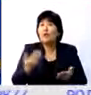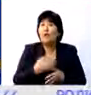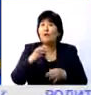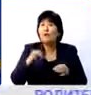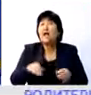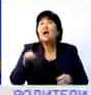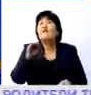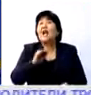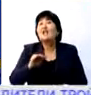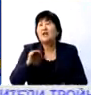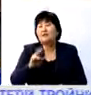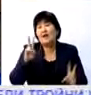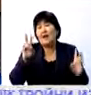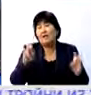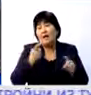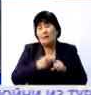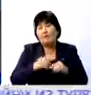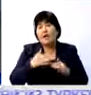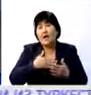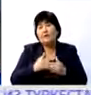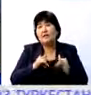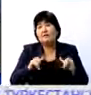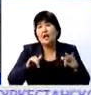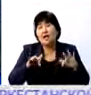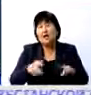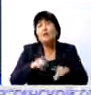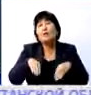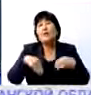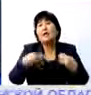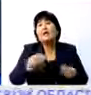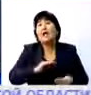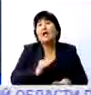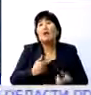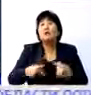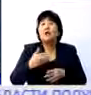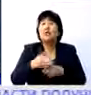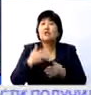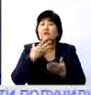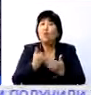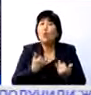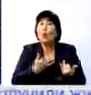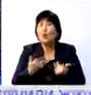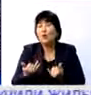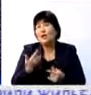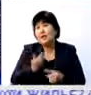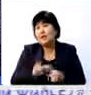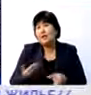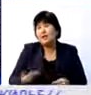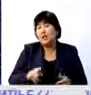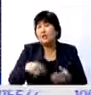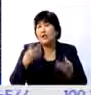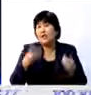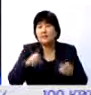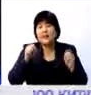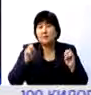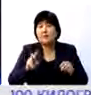– франчайзинговый, и намерено активно развивать эту линию, то есть передавать в коммерческую среду часть своих услуг. Теперь жителям города не нужно